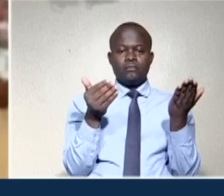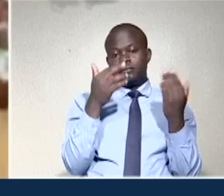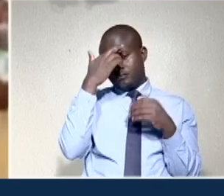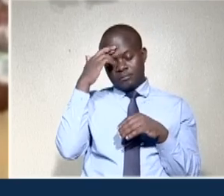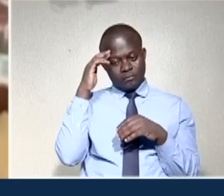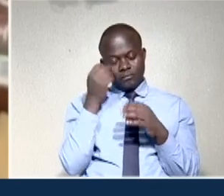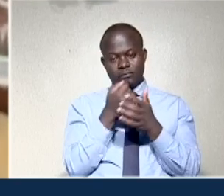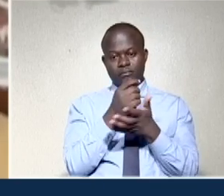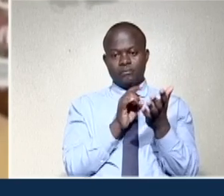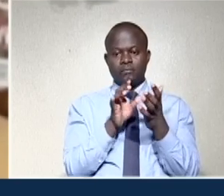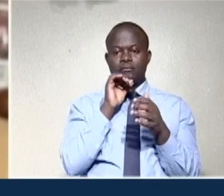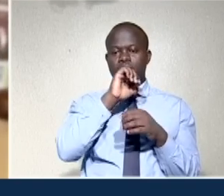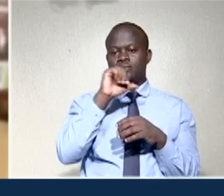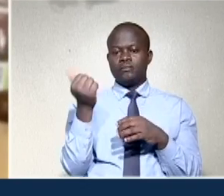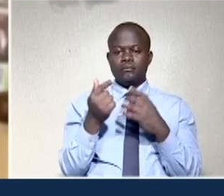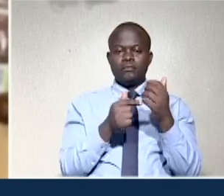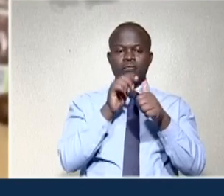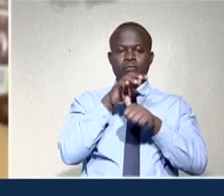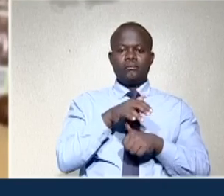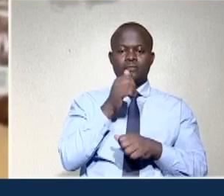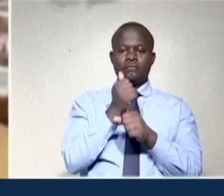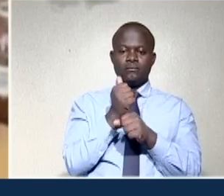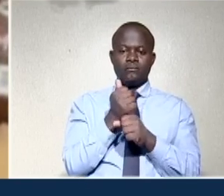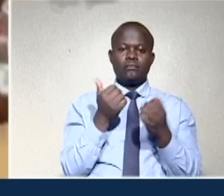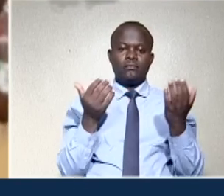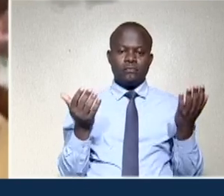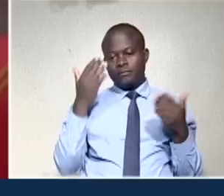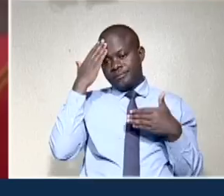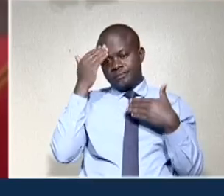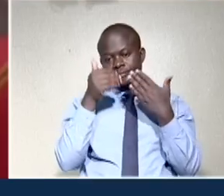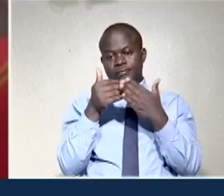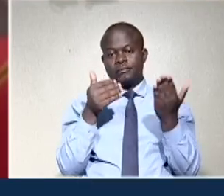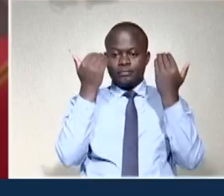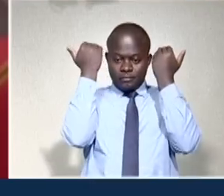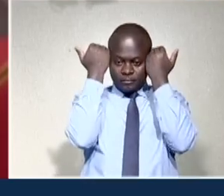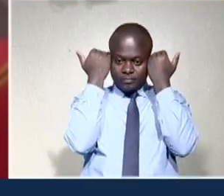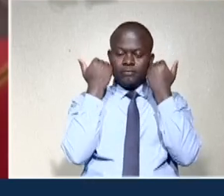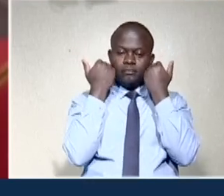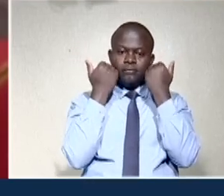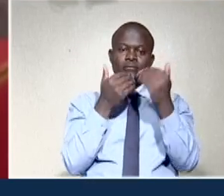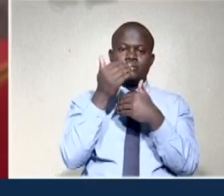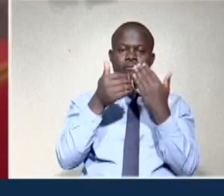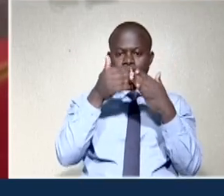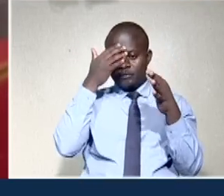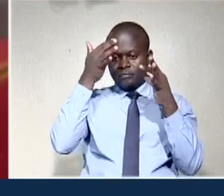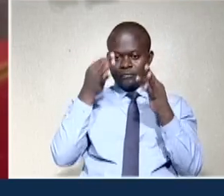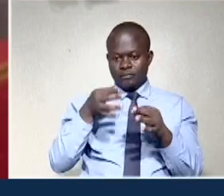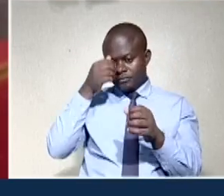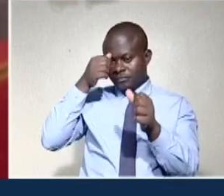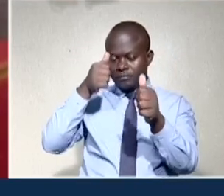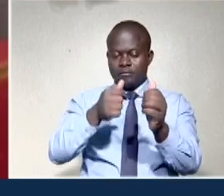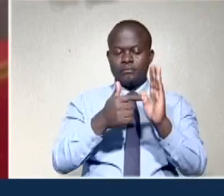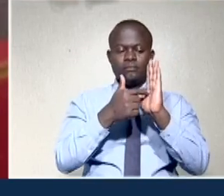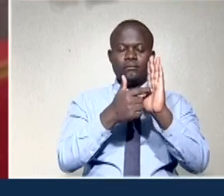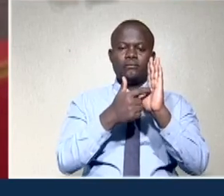kuzira ntabwo hari ikindi kindi n'akarengane turimo gukorerwa kuko urukiko narwo rwaje kubyemeza rukurikije